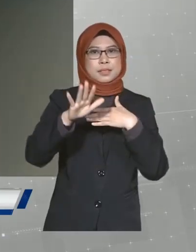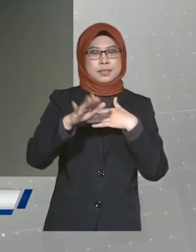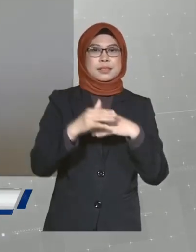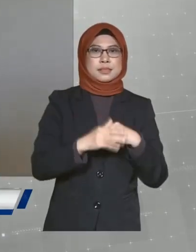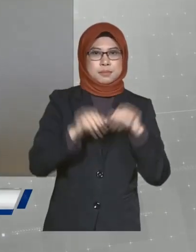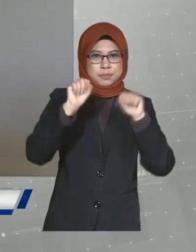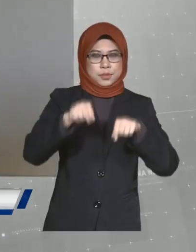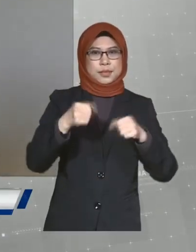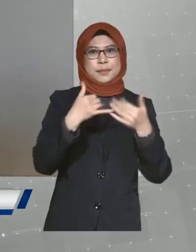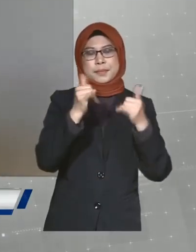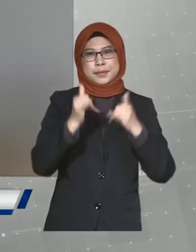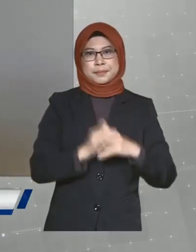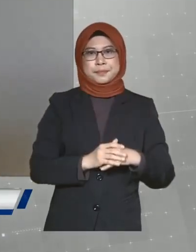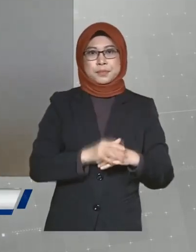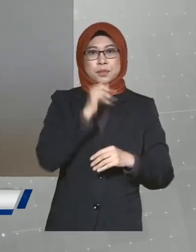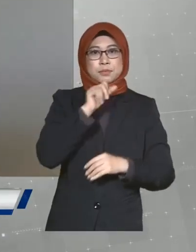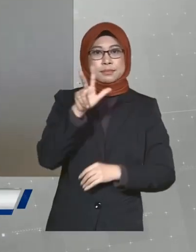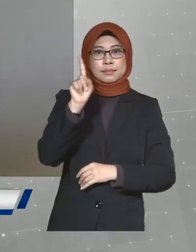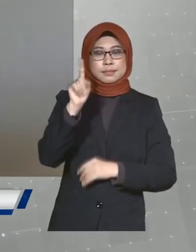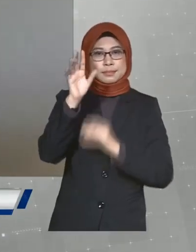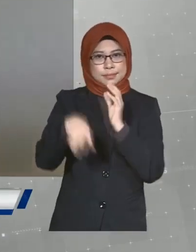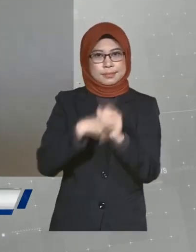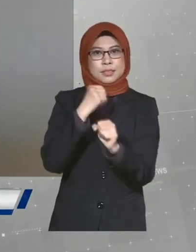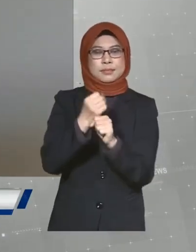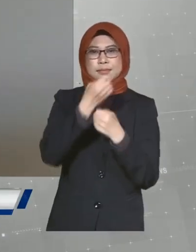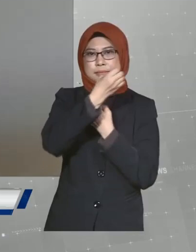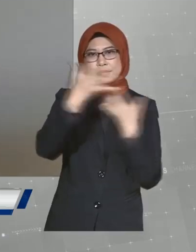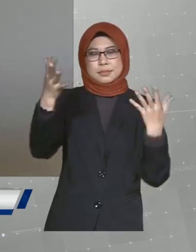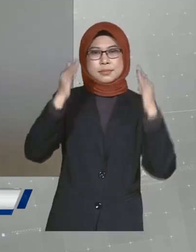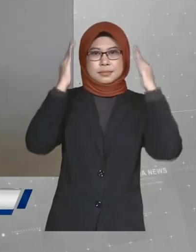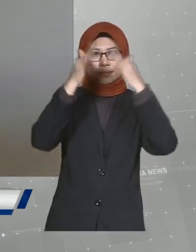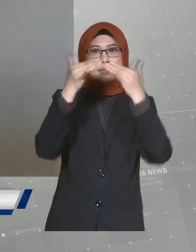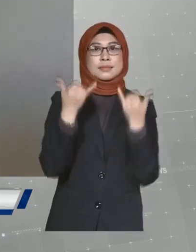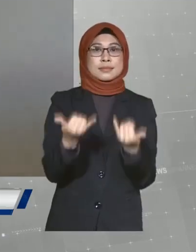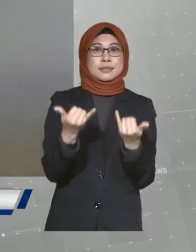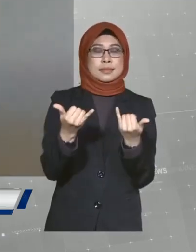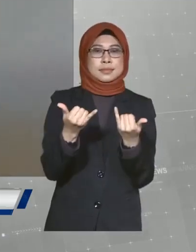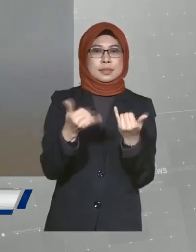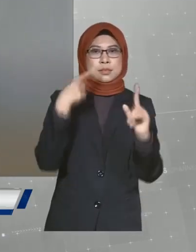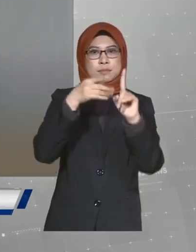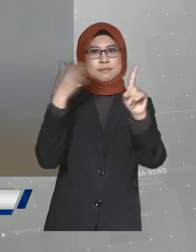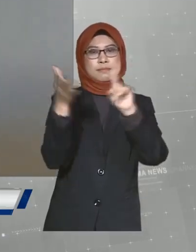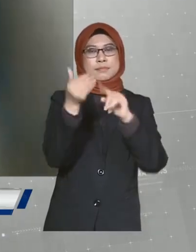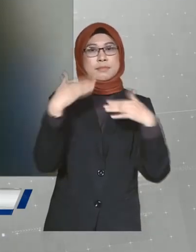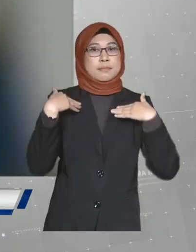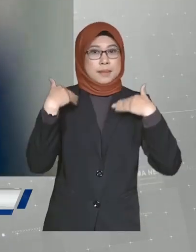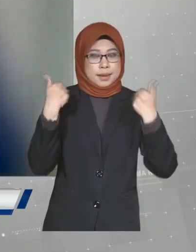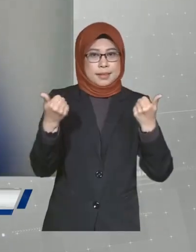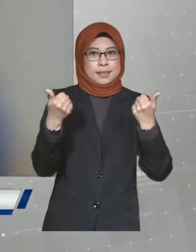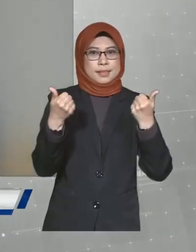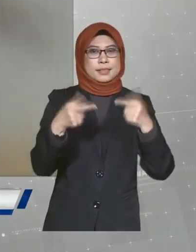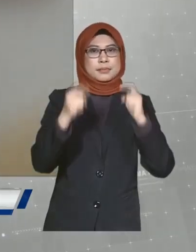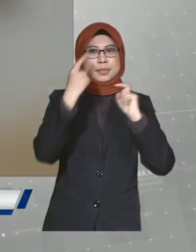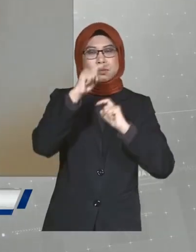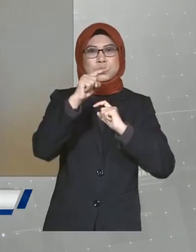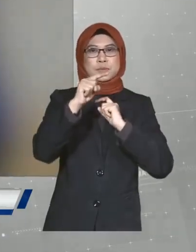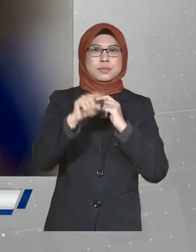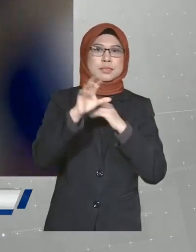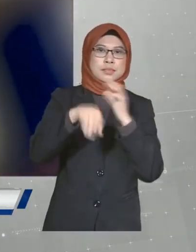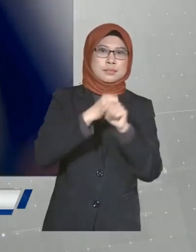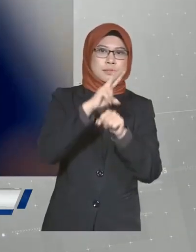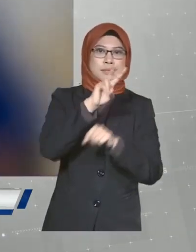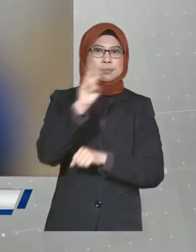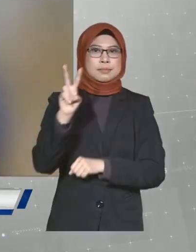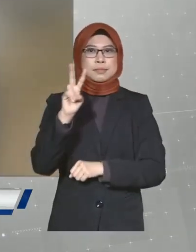play again. Pemain berusia 31 tahun itu memaklumkan fokus utamanya kini dalam misi untuk pulih sepenuhnya bagi mengharungi musim